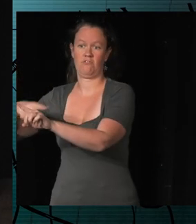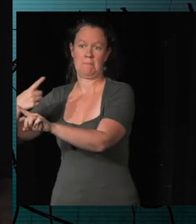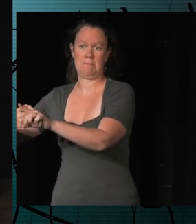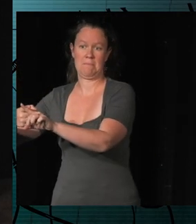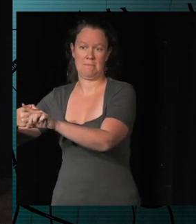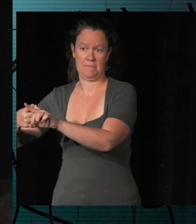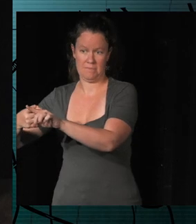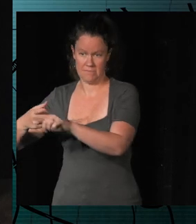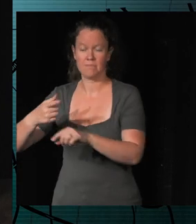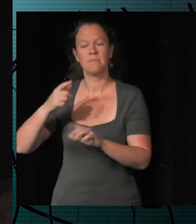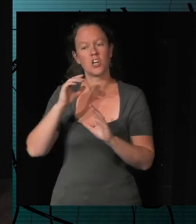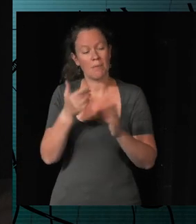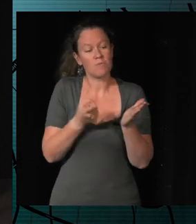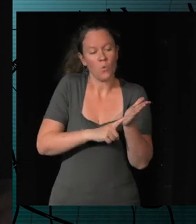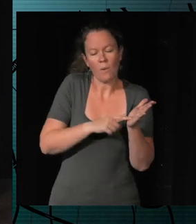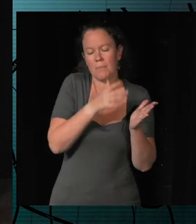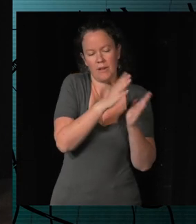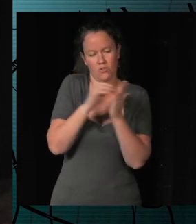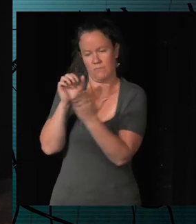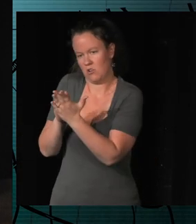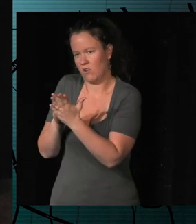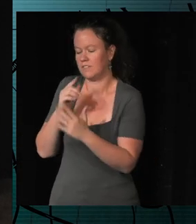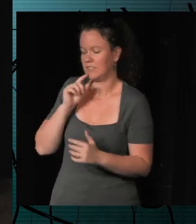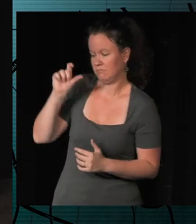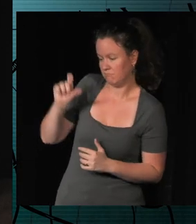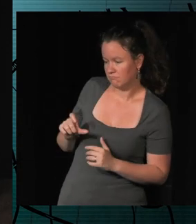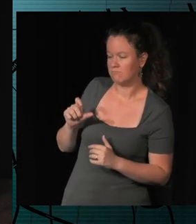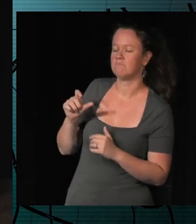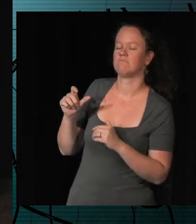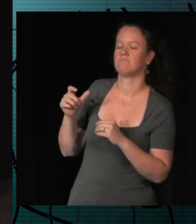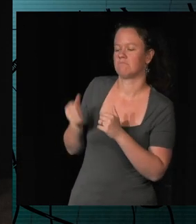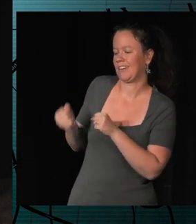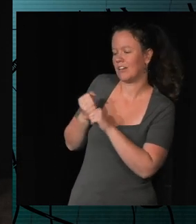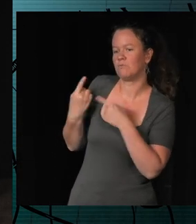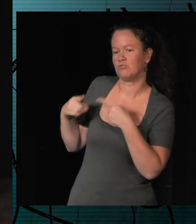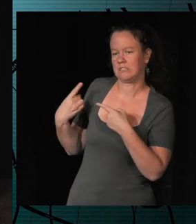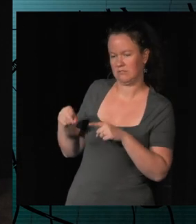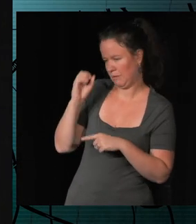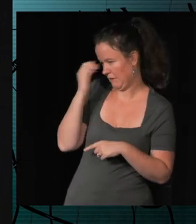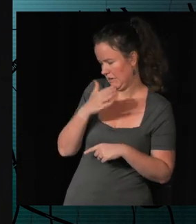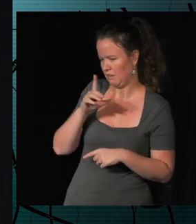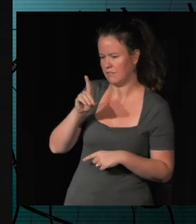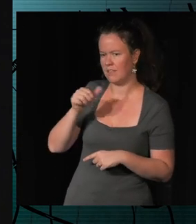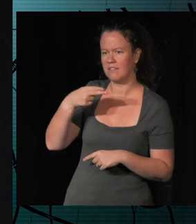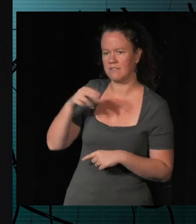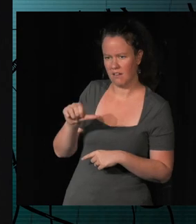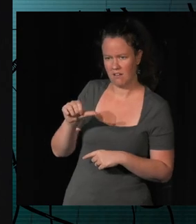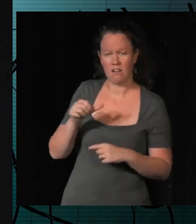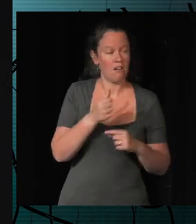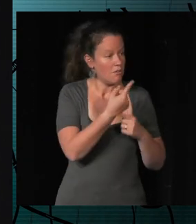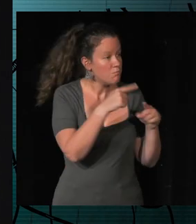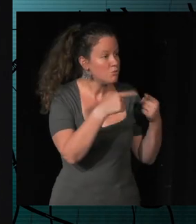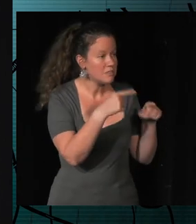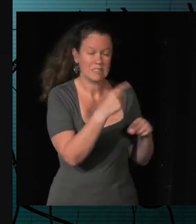d'amener un compositeur américain et donc c'est Jeff Dana qui qui s'est chargé en fait d'adapter pour le cinéma la musique de